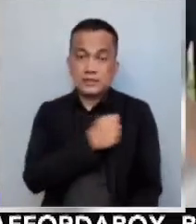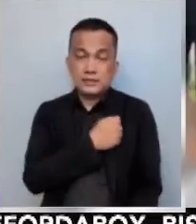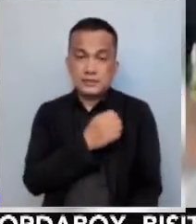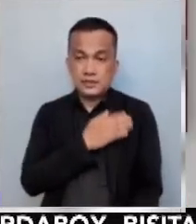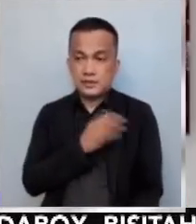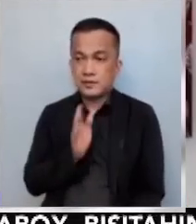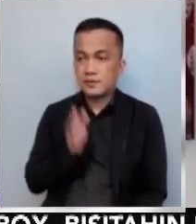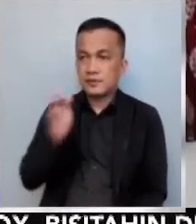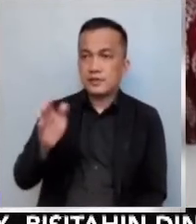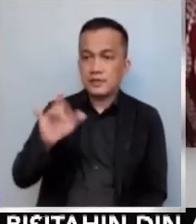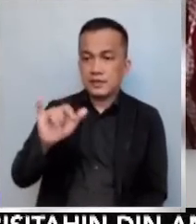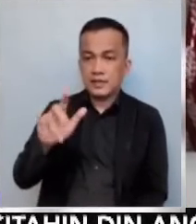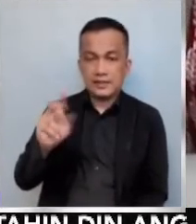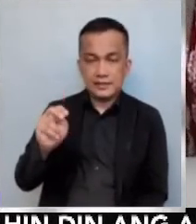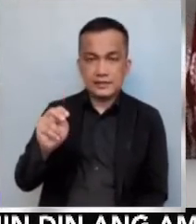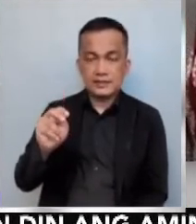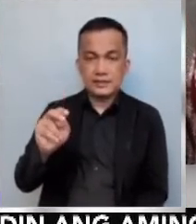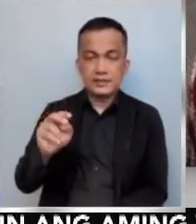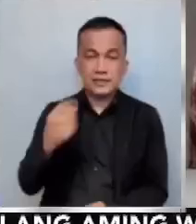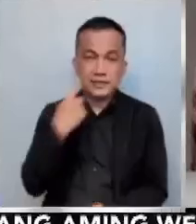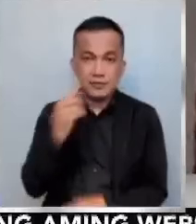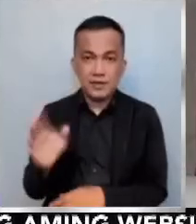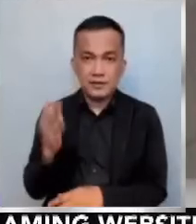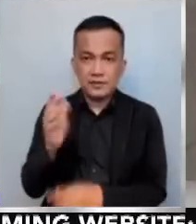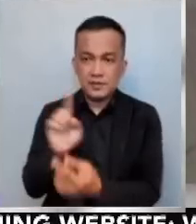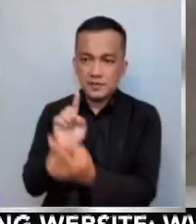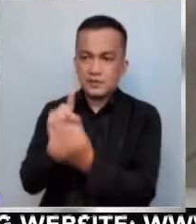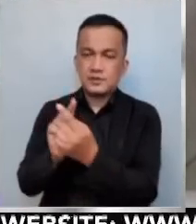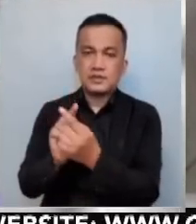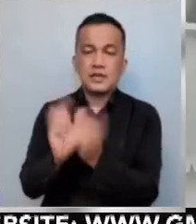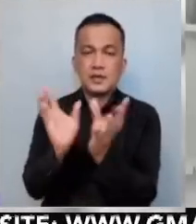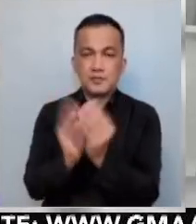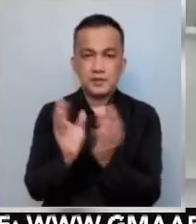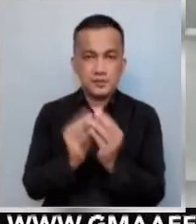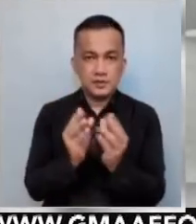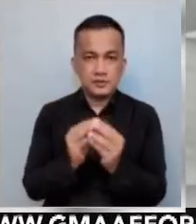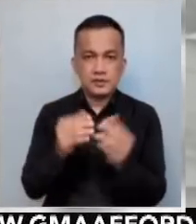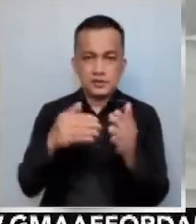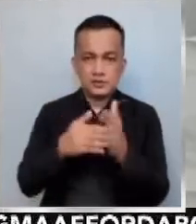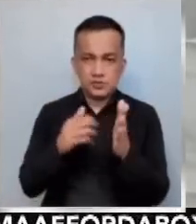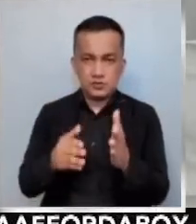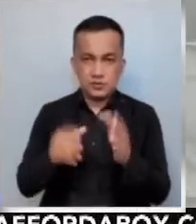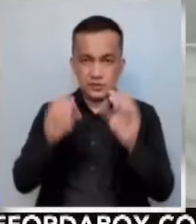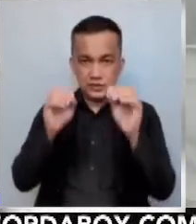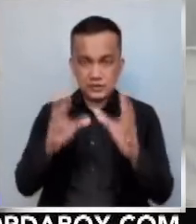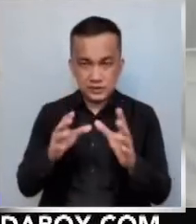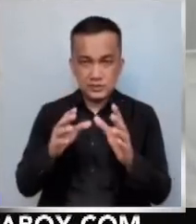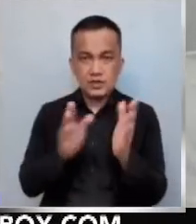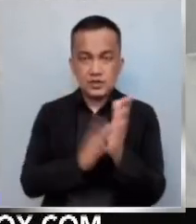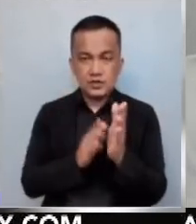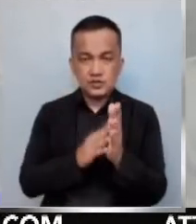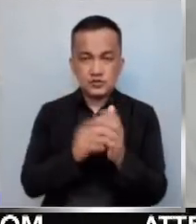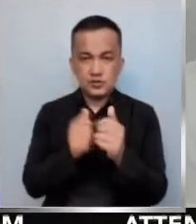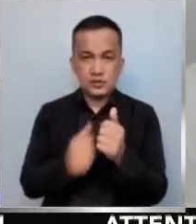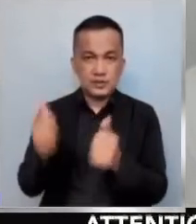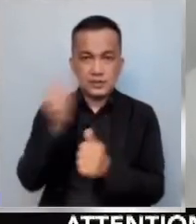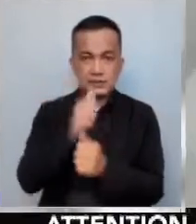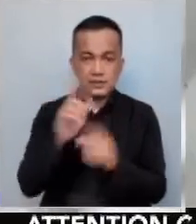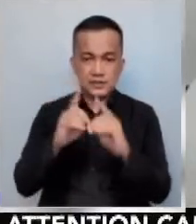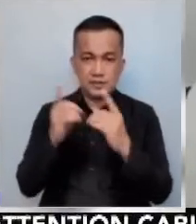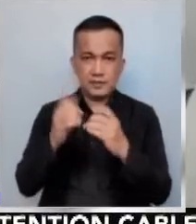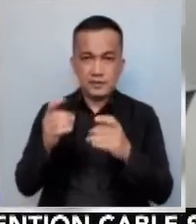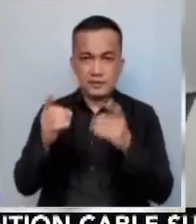kaninang umaga. Nakipagkita at nakipagpulong rin siya sa ilang mag-aaral, guro, school superintendents at sa DepEd Director ng